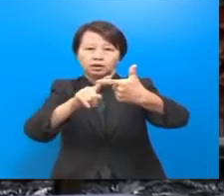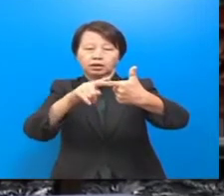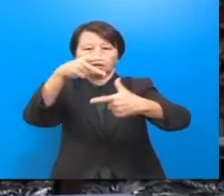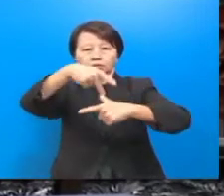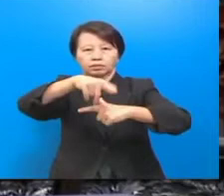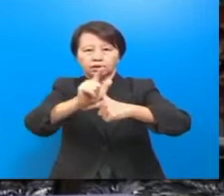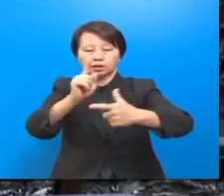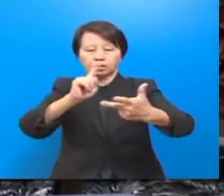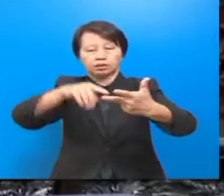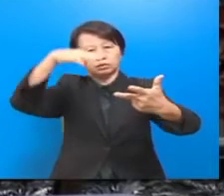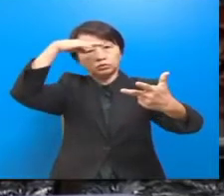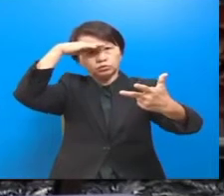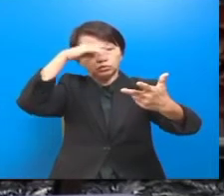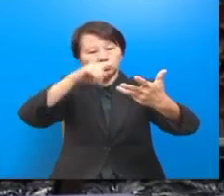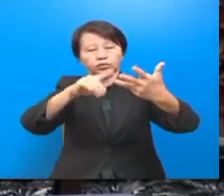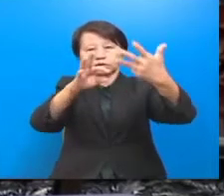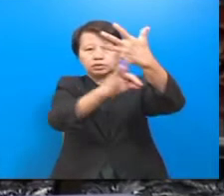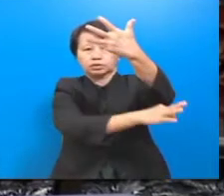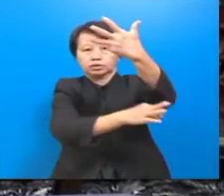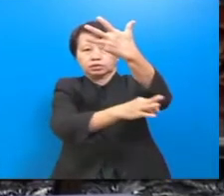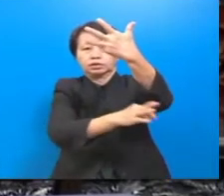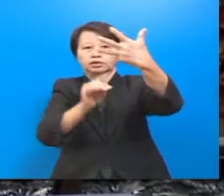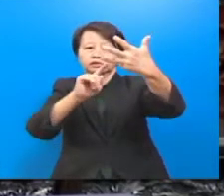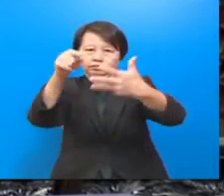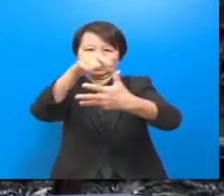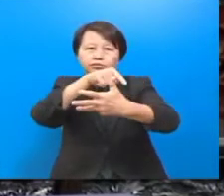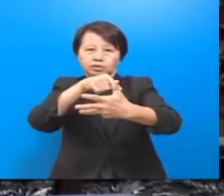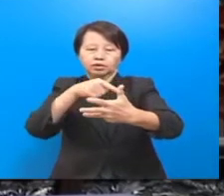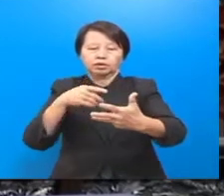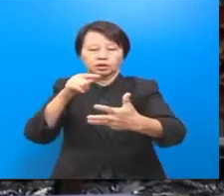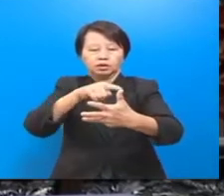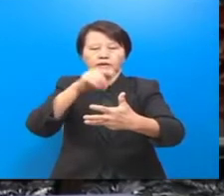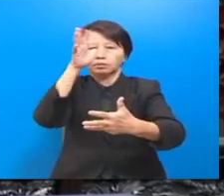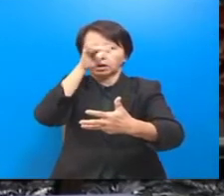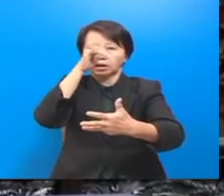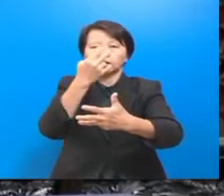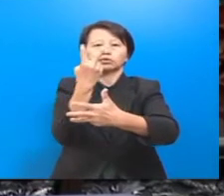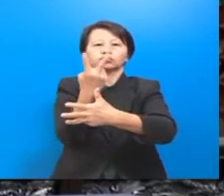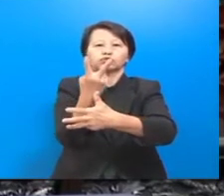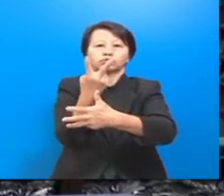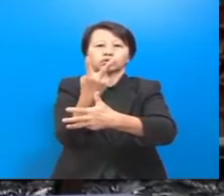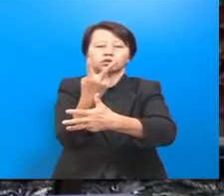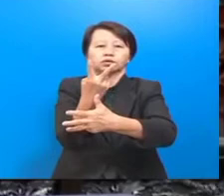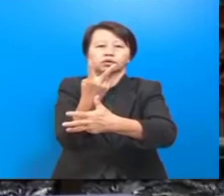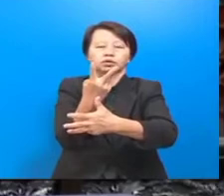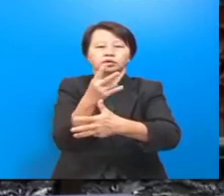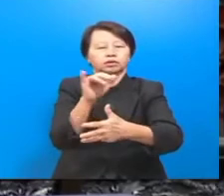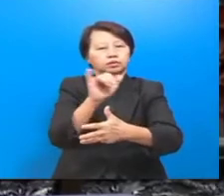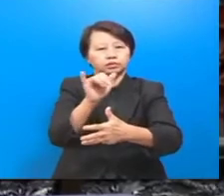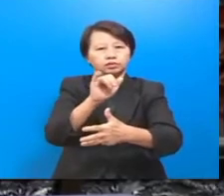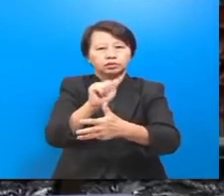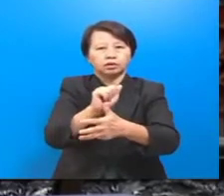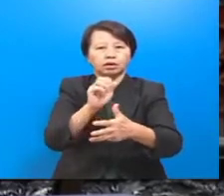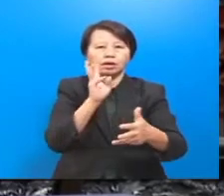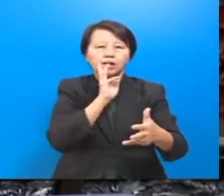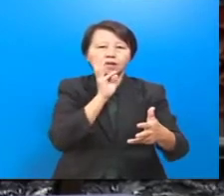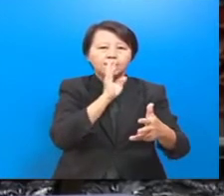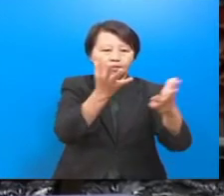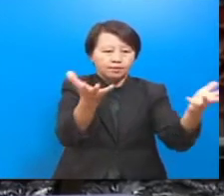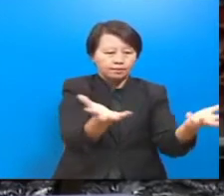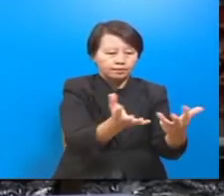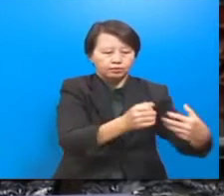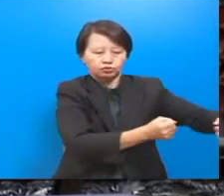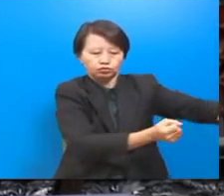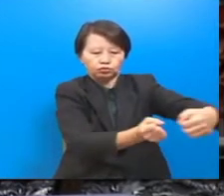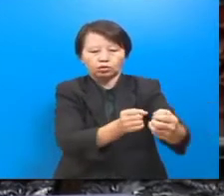ke lengkawi joho dan negeri 9 untuk jumlah ke kita telah bene duo tabs yang pertama aku naik pinggir